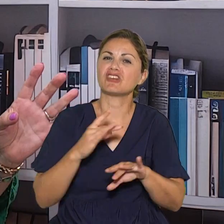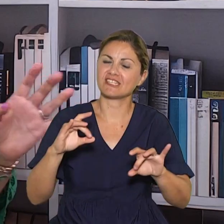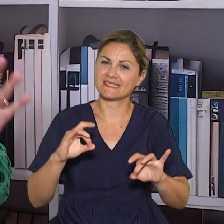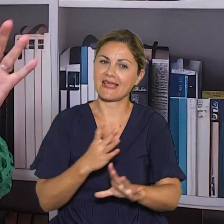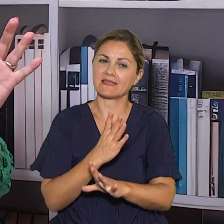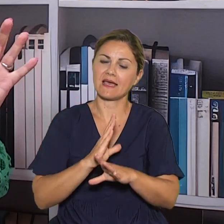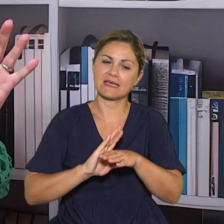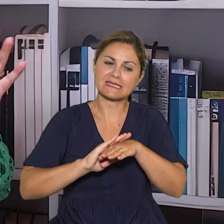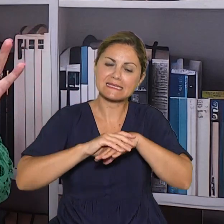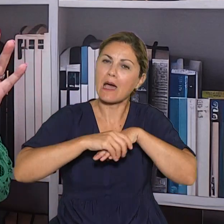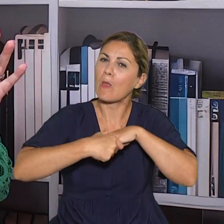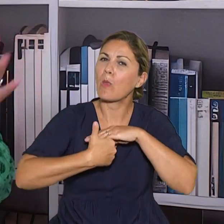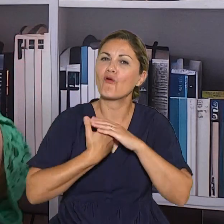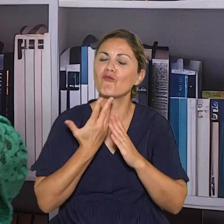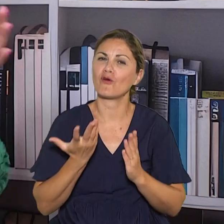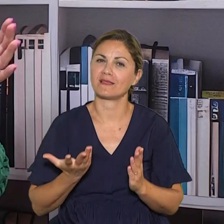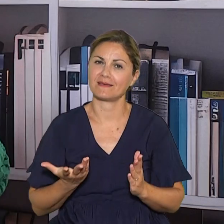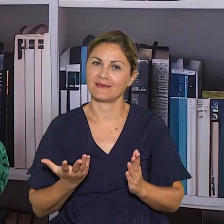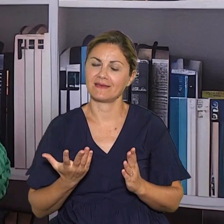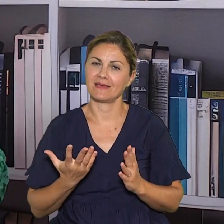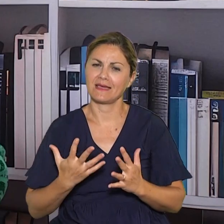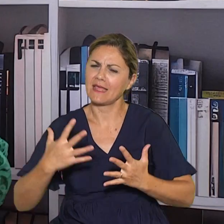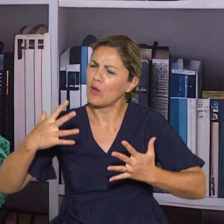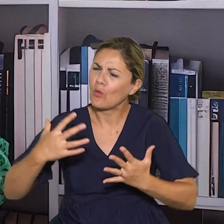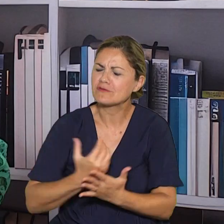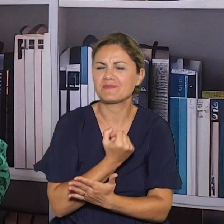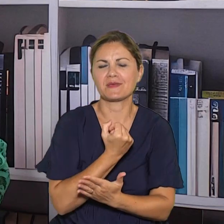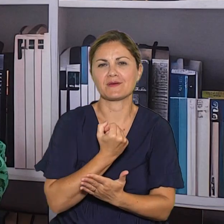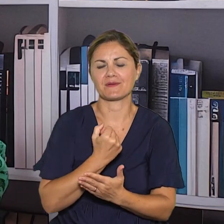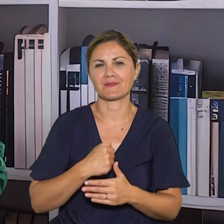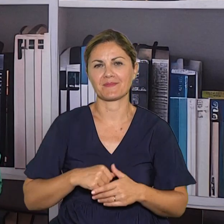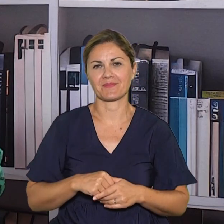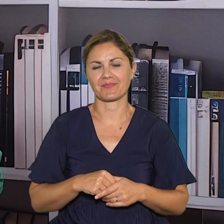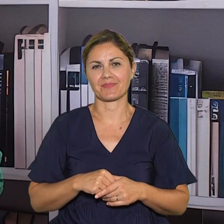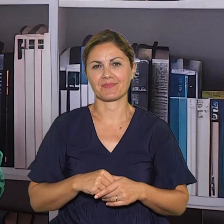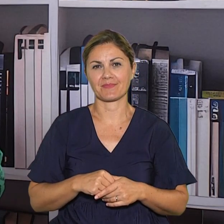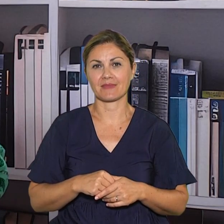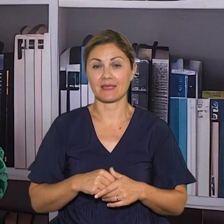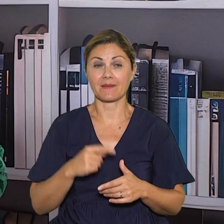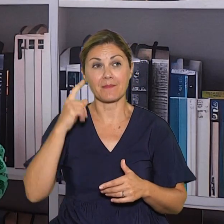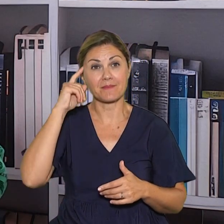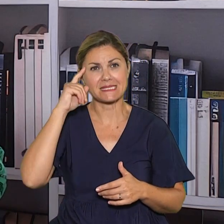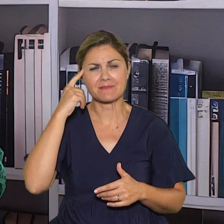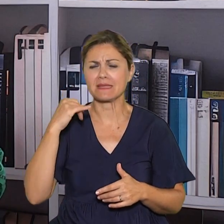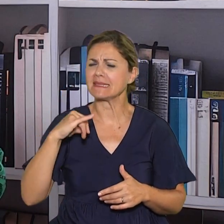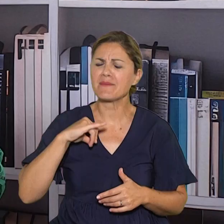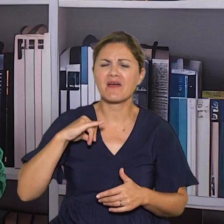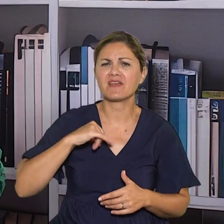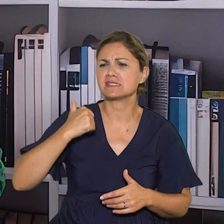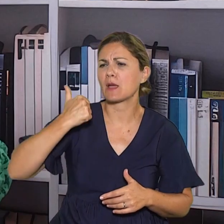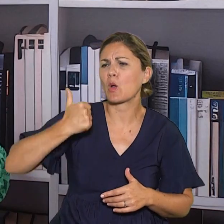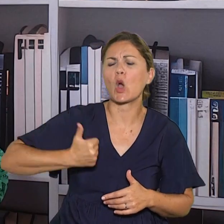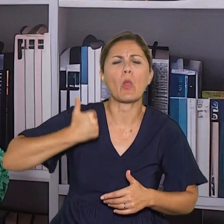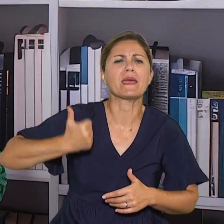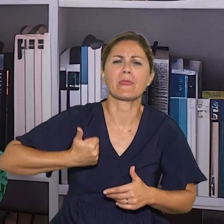gdje je bio zadovoljan u nekim svojim stvarima, gdje je ostvario i ispunio sebe. To je njegov, bez obzira na godine, godine